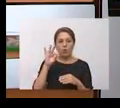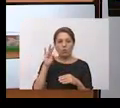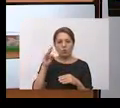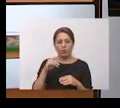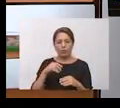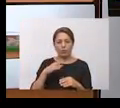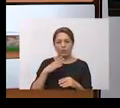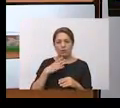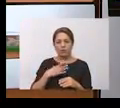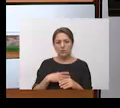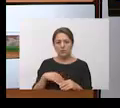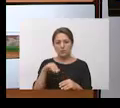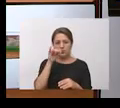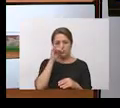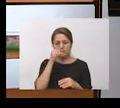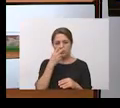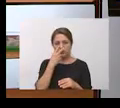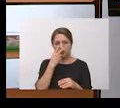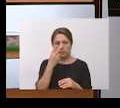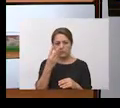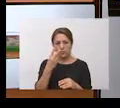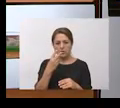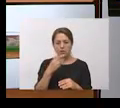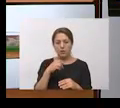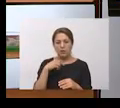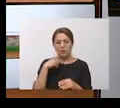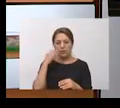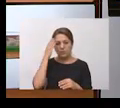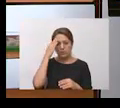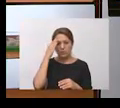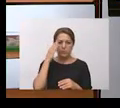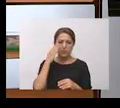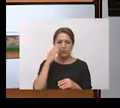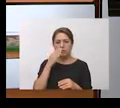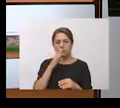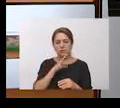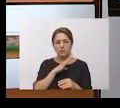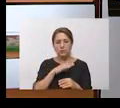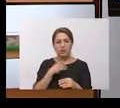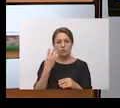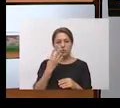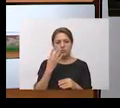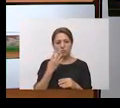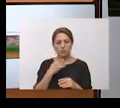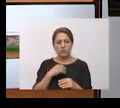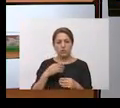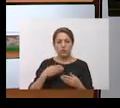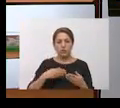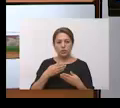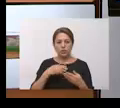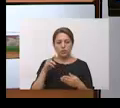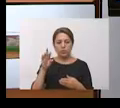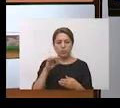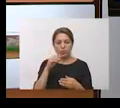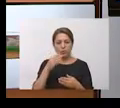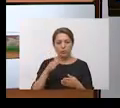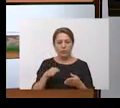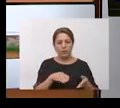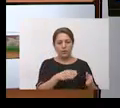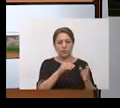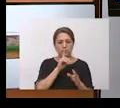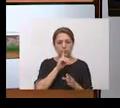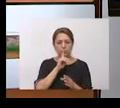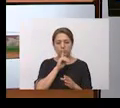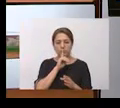нее, укоризненно покачал головой. Четвертое. Шли по дороге молча и,